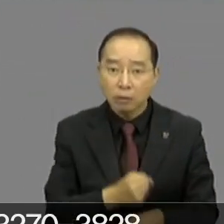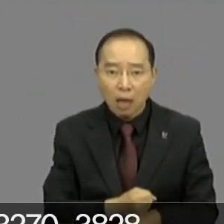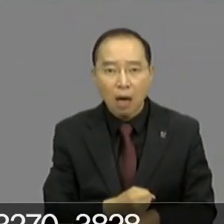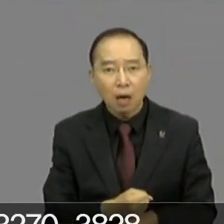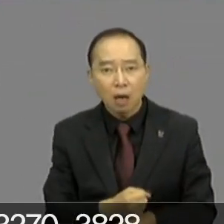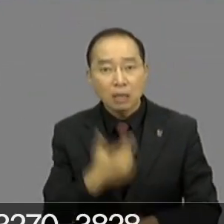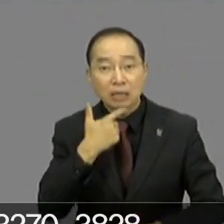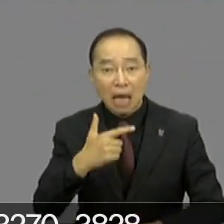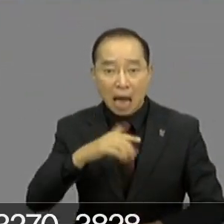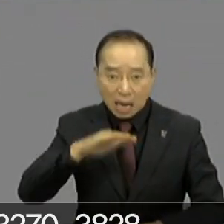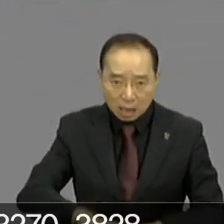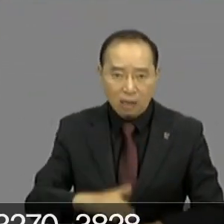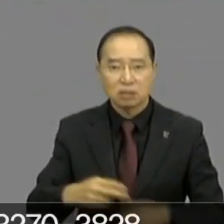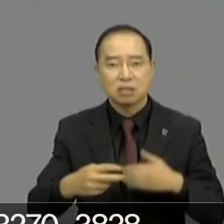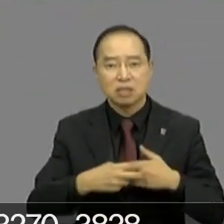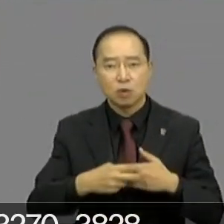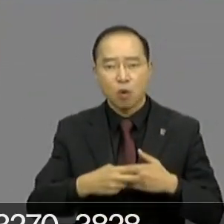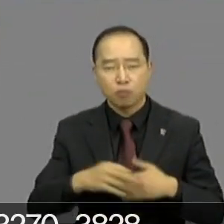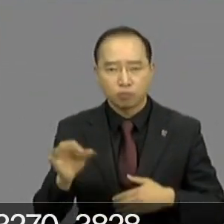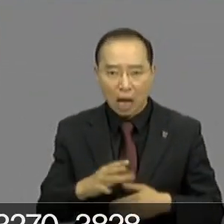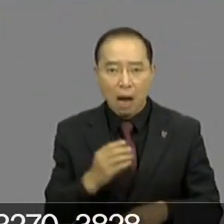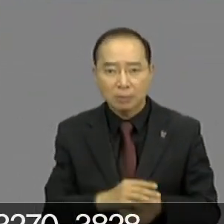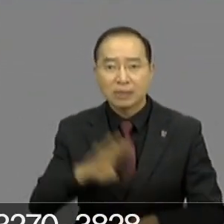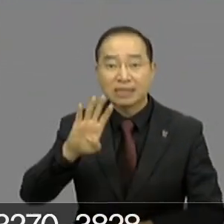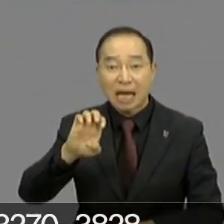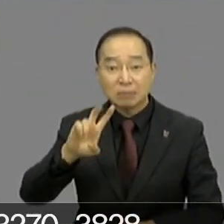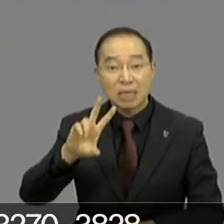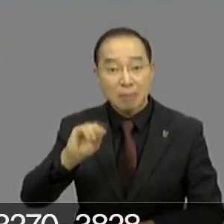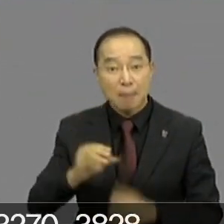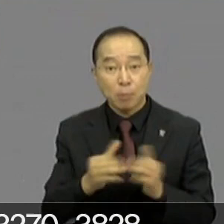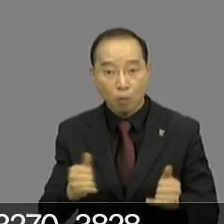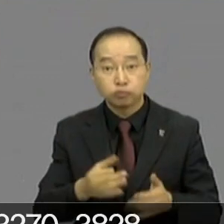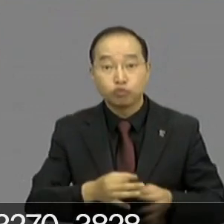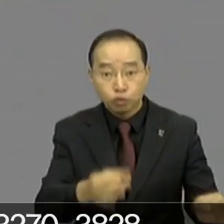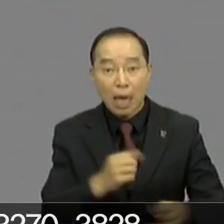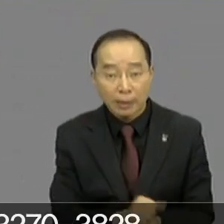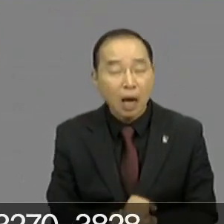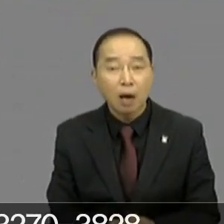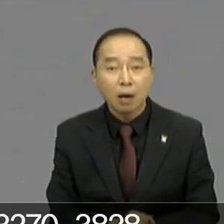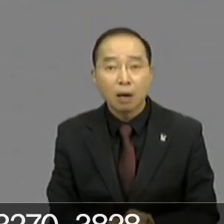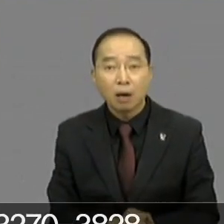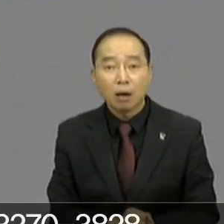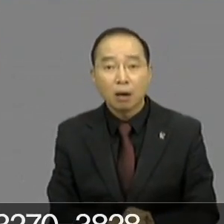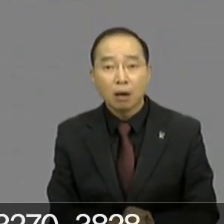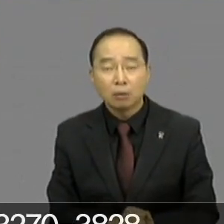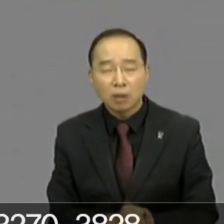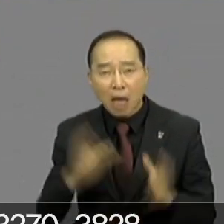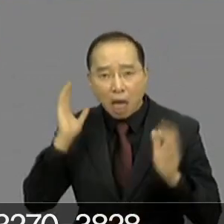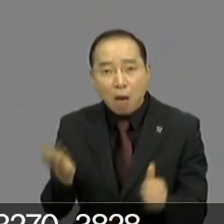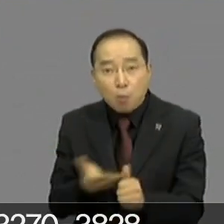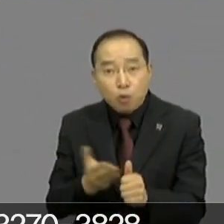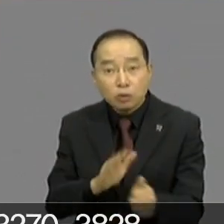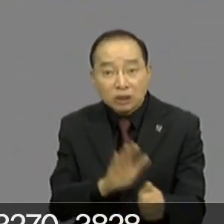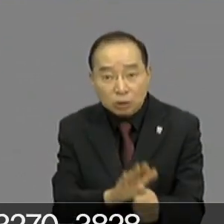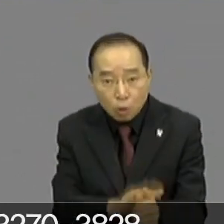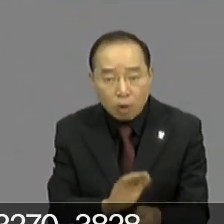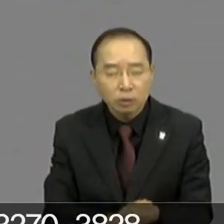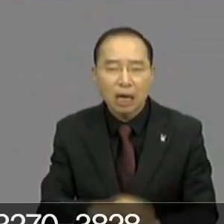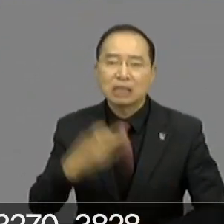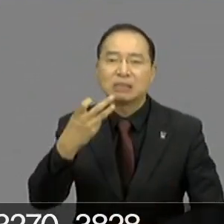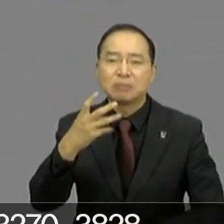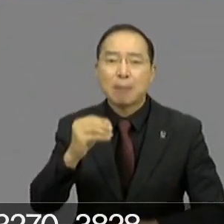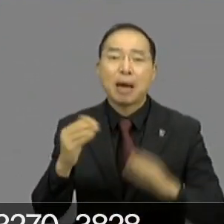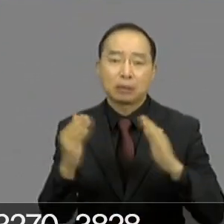6세까지 무상의료 제공하면 약 42만 명 되겠다 또 할 마할 바에 보육지원 을 해서 약 13만